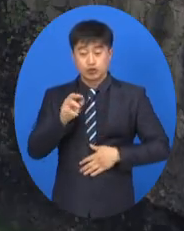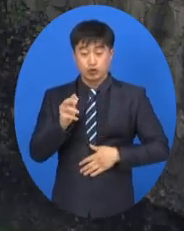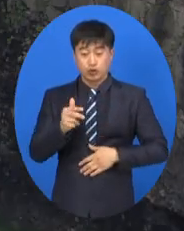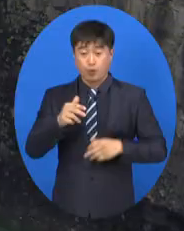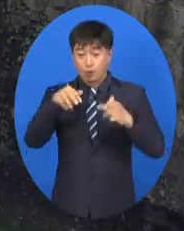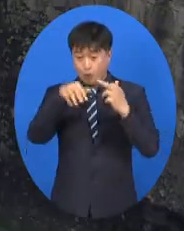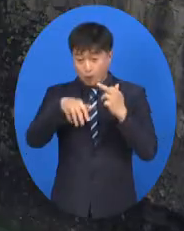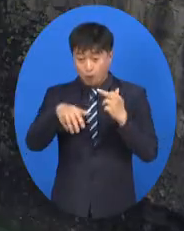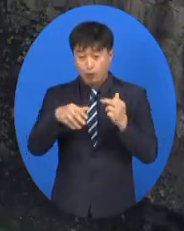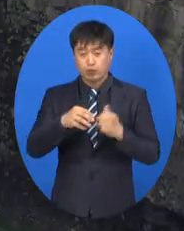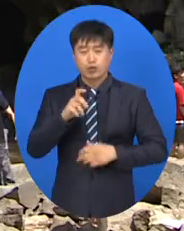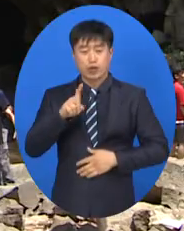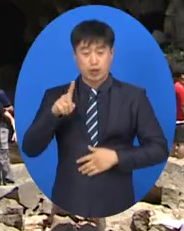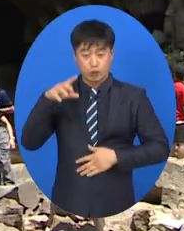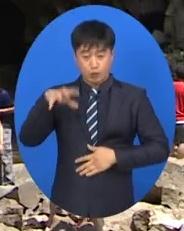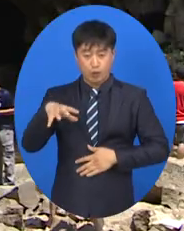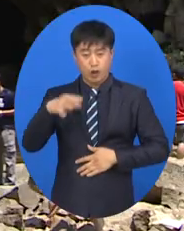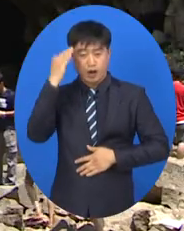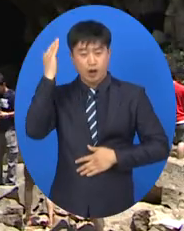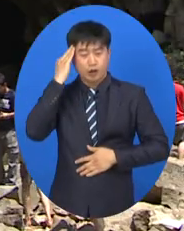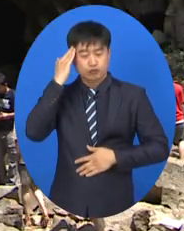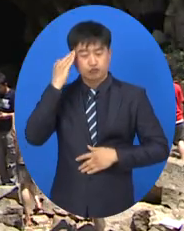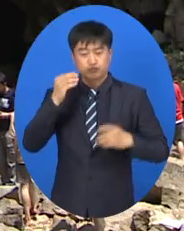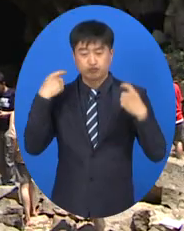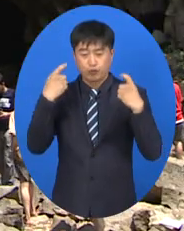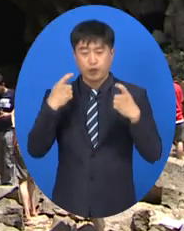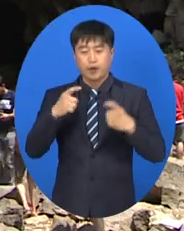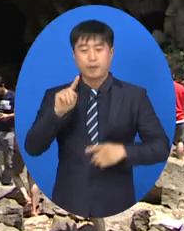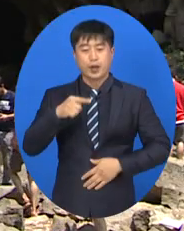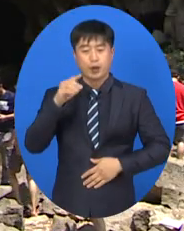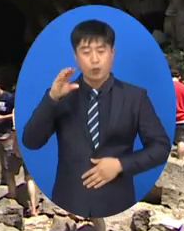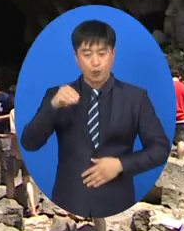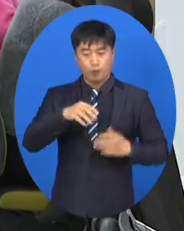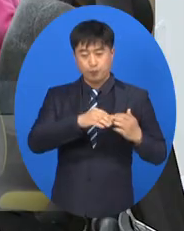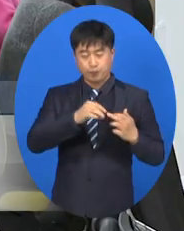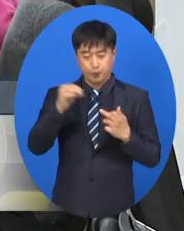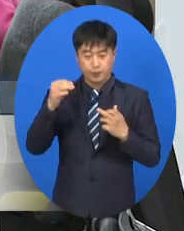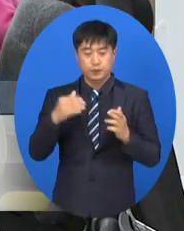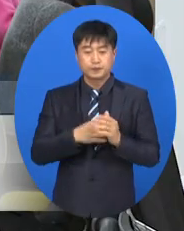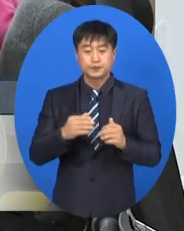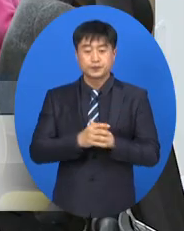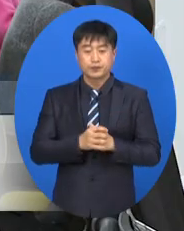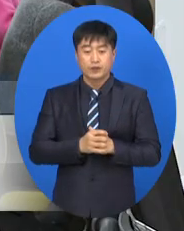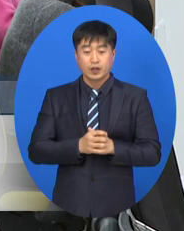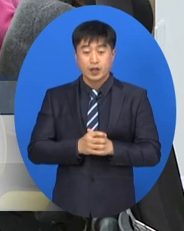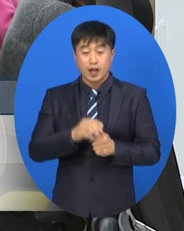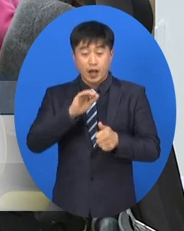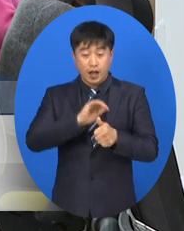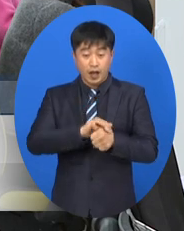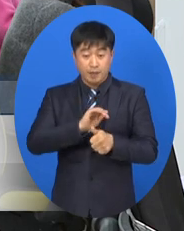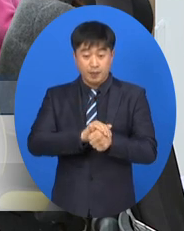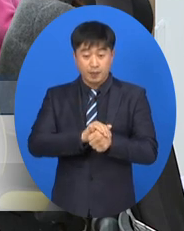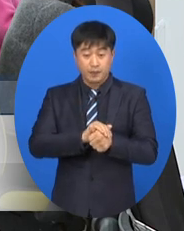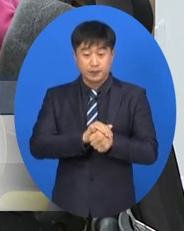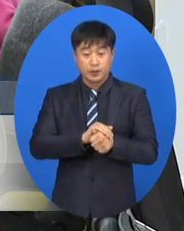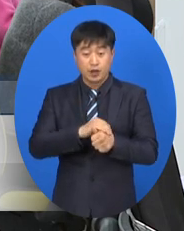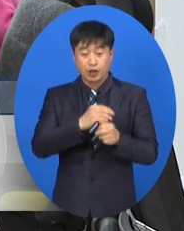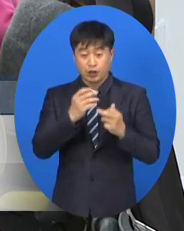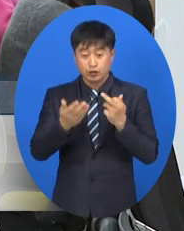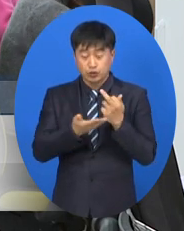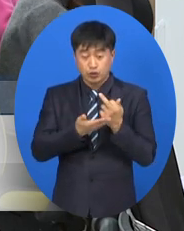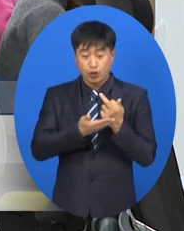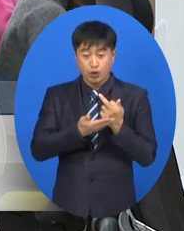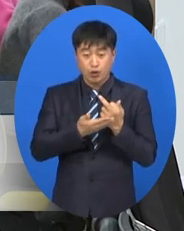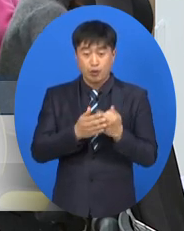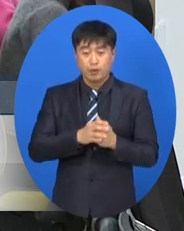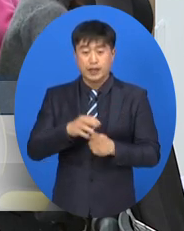제인폭포공원 등 총 11곳이 한국관광 100선에 선정됐습니다. 가평 자라섬과 연천 제인폭포공원이